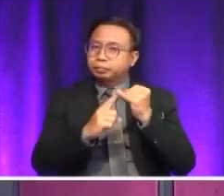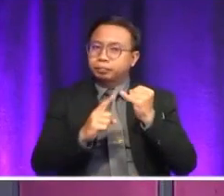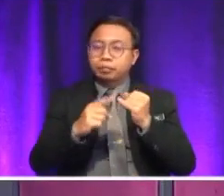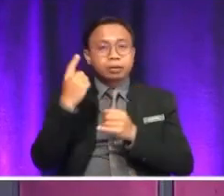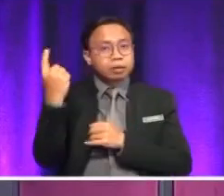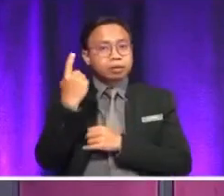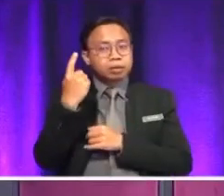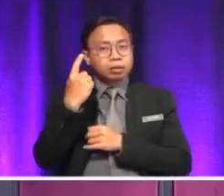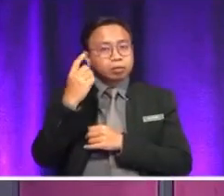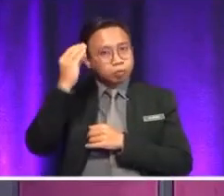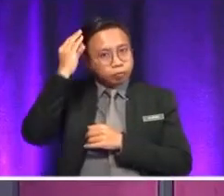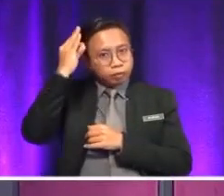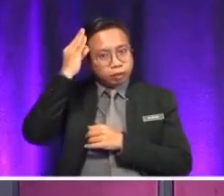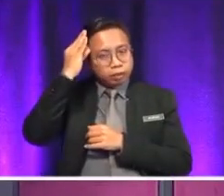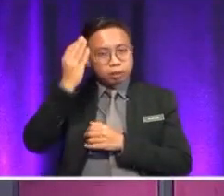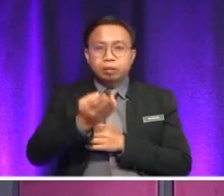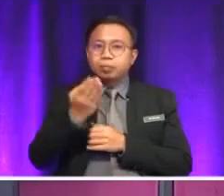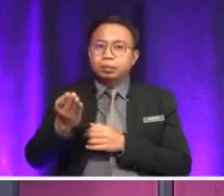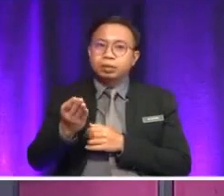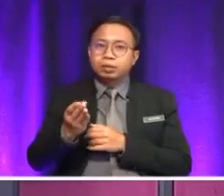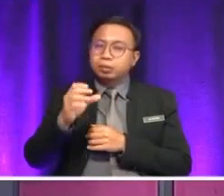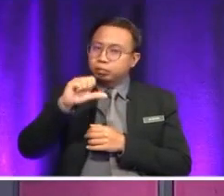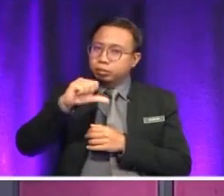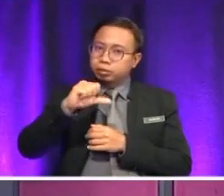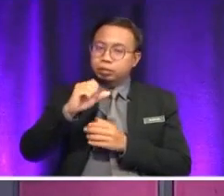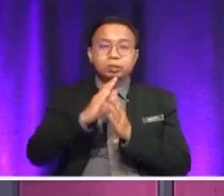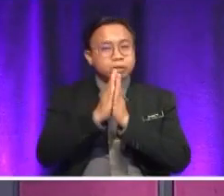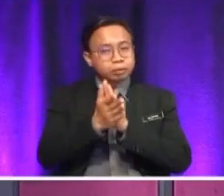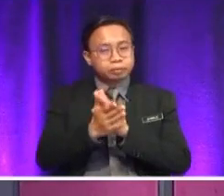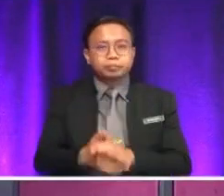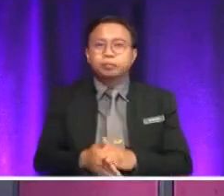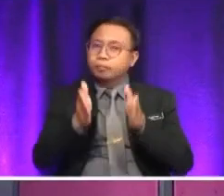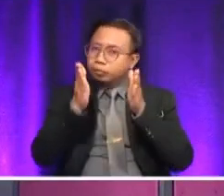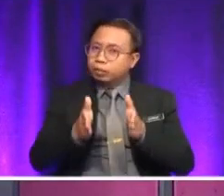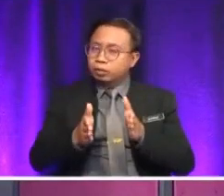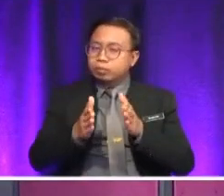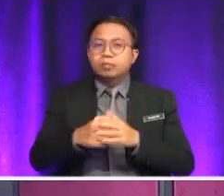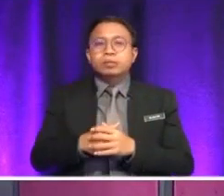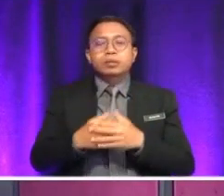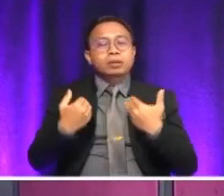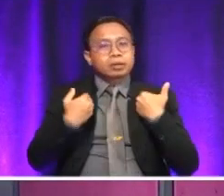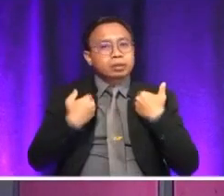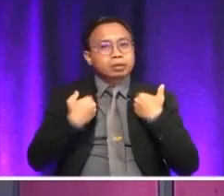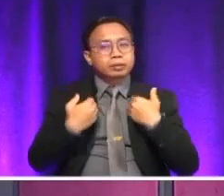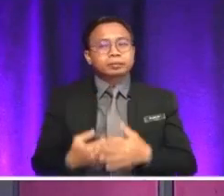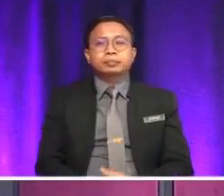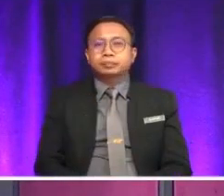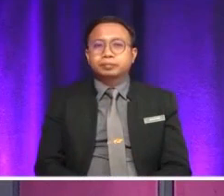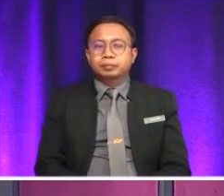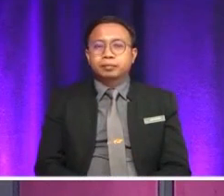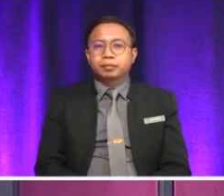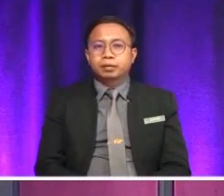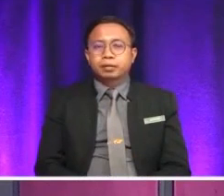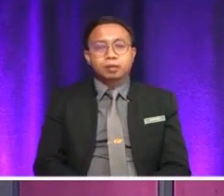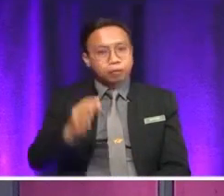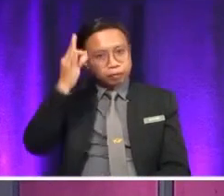sering berimajinasi perkara-perkara buruk yang akan berlaku. Ha, okay? Selalunya orang-orang yang stres ni, dia macam ada apa ni, dia